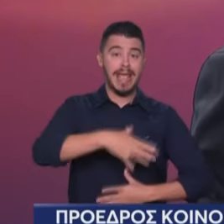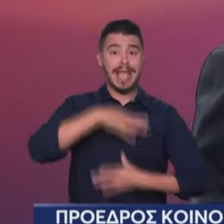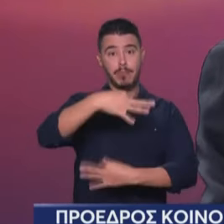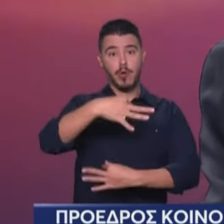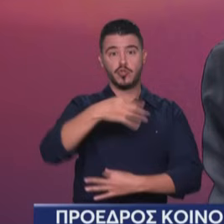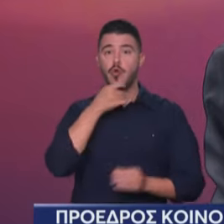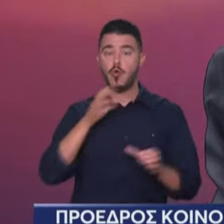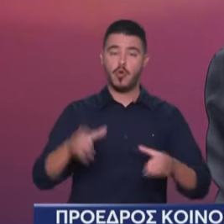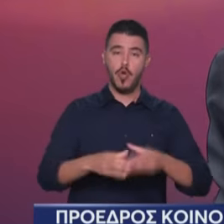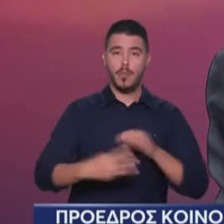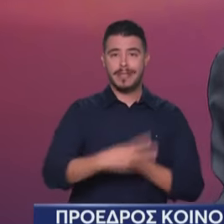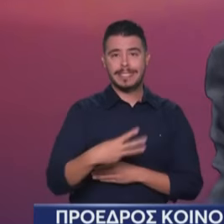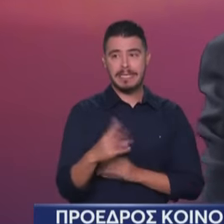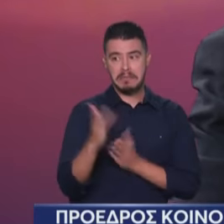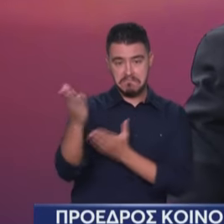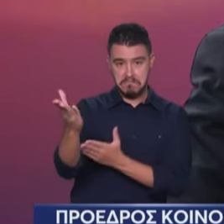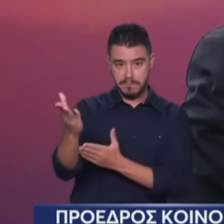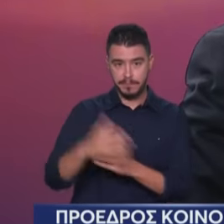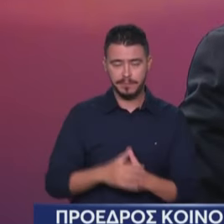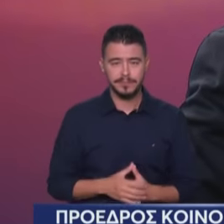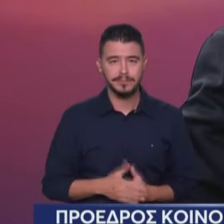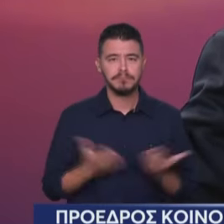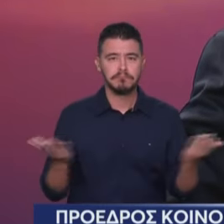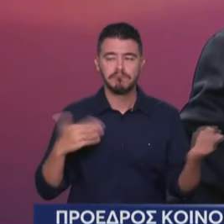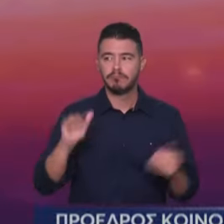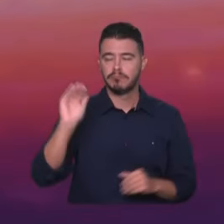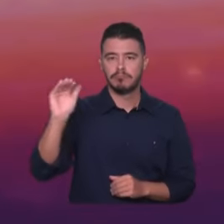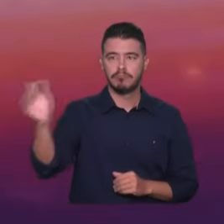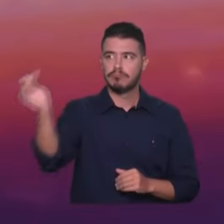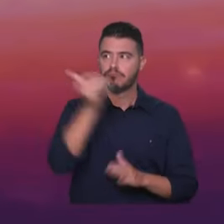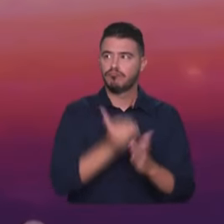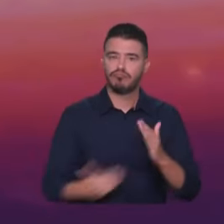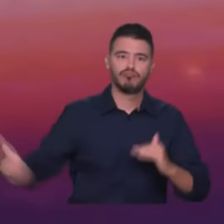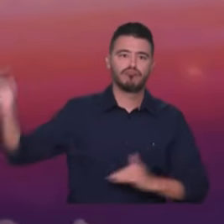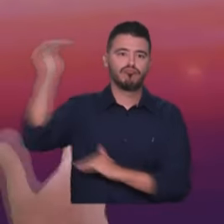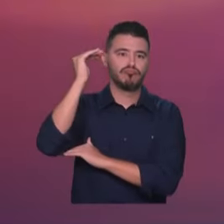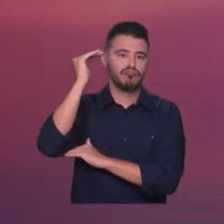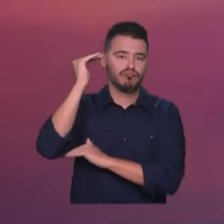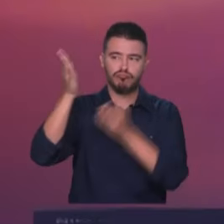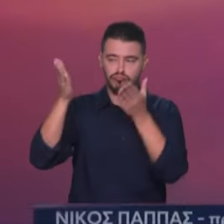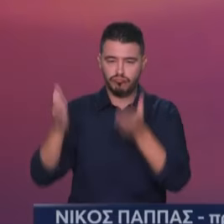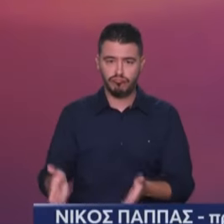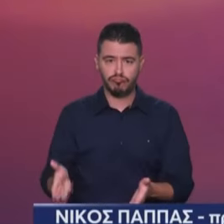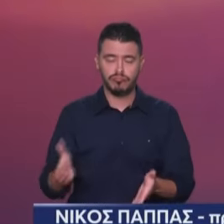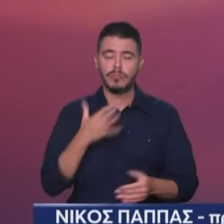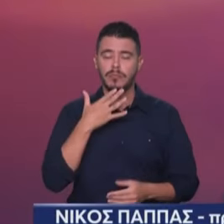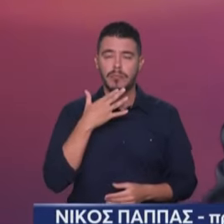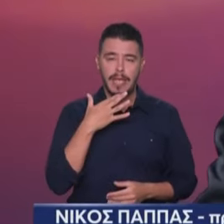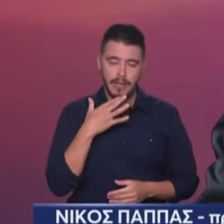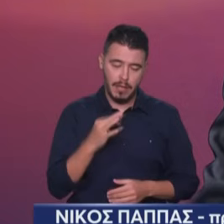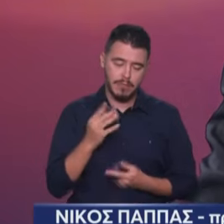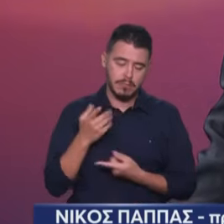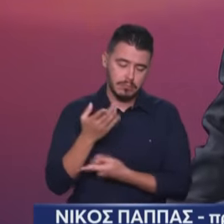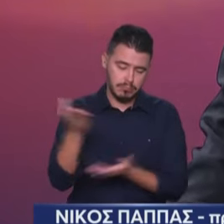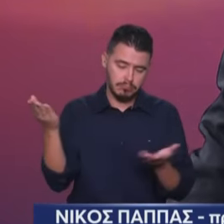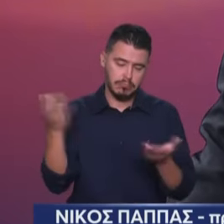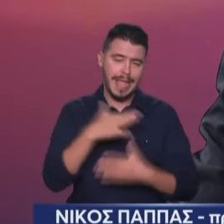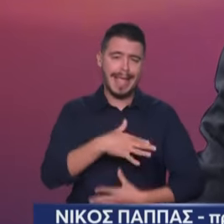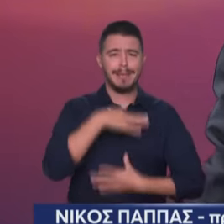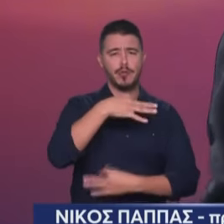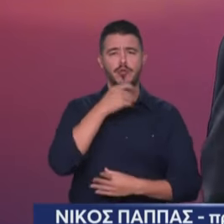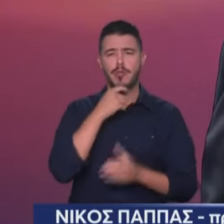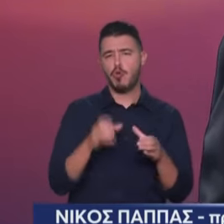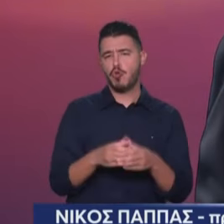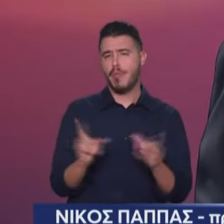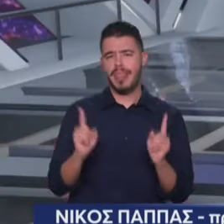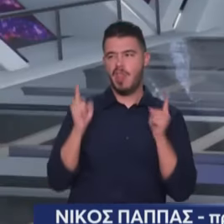στιγμή ρωτώ τον κορυφαίο στέλεχος του κόμματος. Και γι' αυτό ο πληθυντικός δεν αφορά εσάς, είναι για το κόμμα.